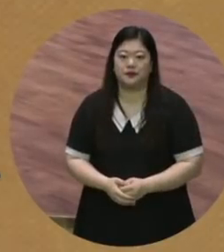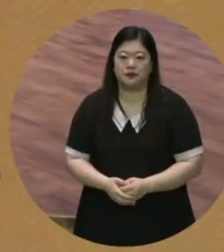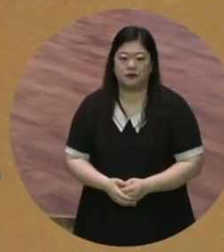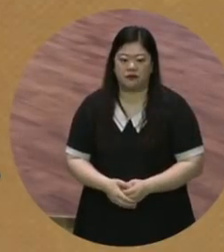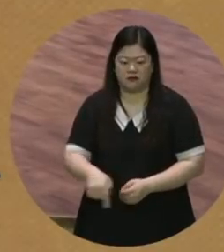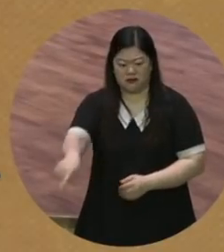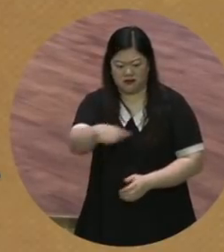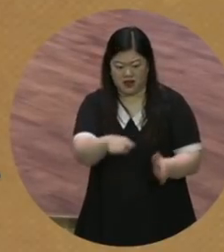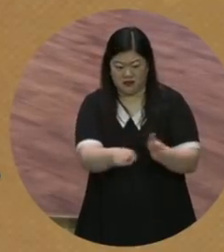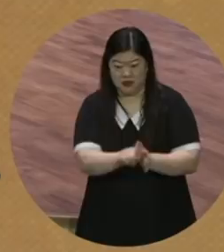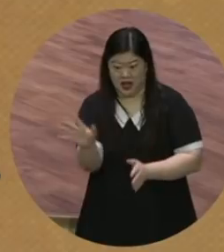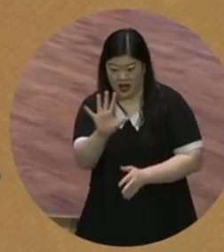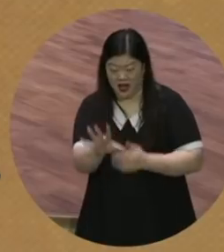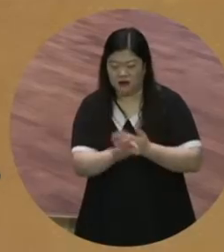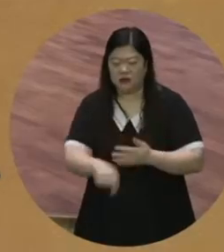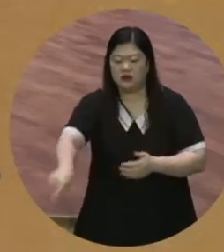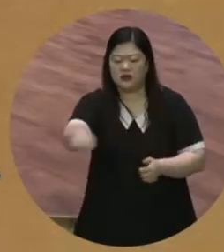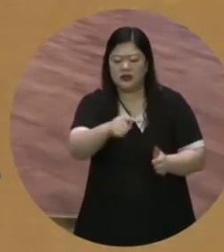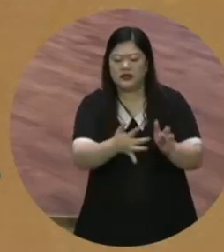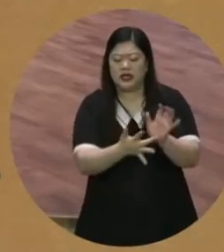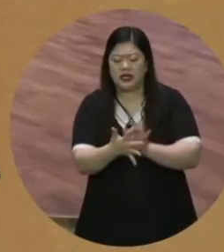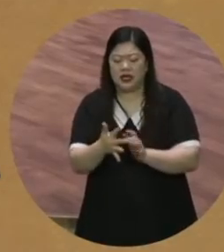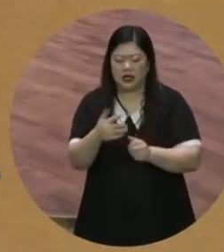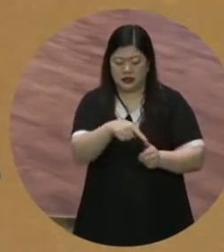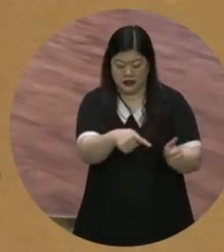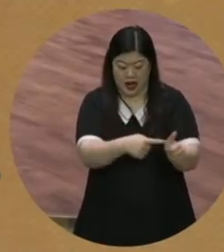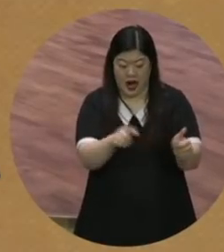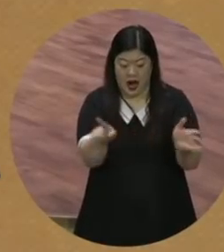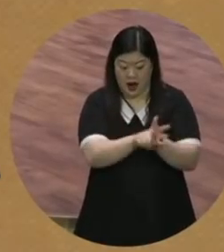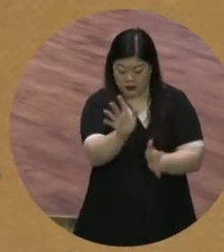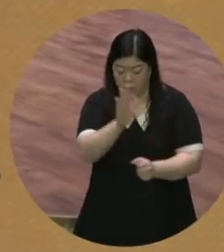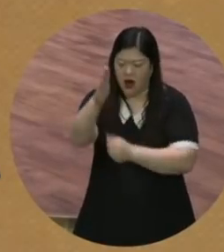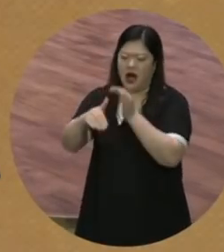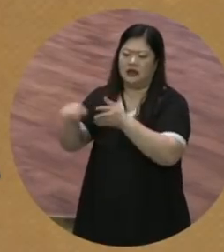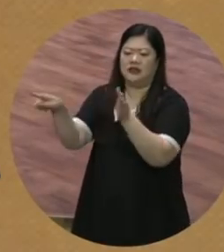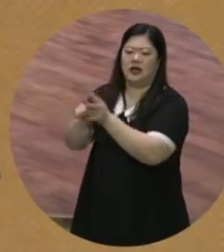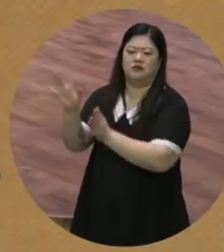믿지 아니하는 자는 하나님의 독생자의 이름을 믿지 아니하므로